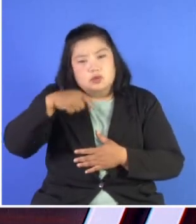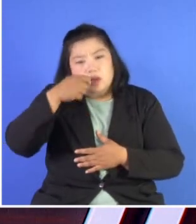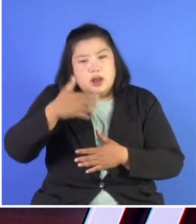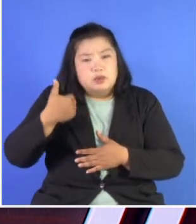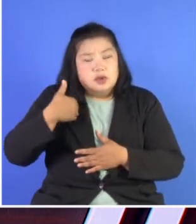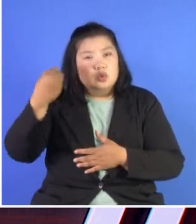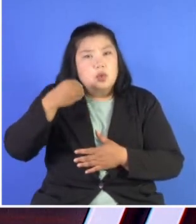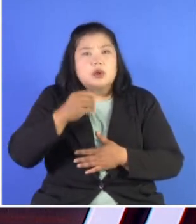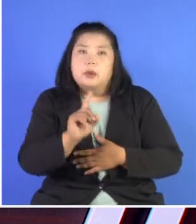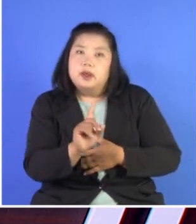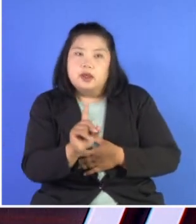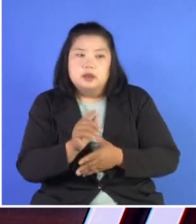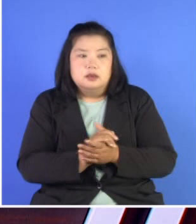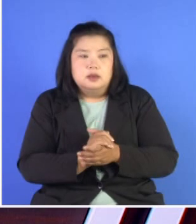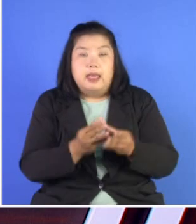ทีนี้